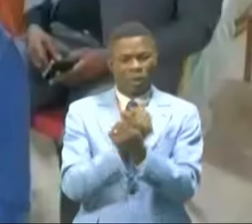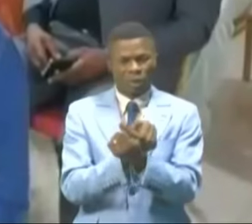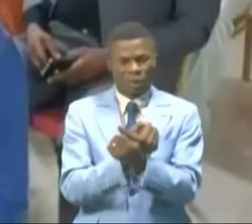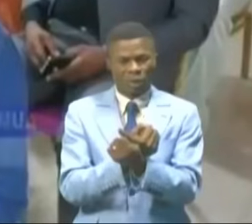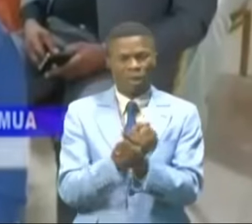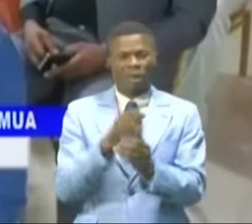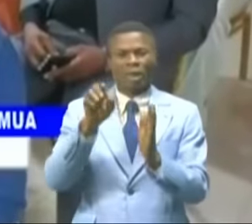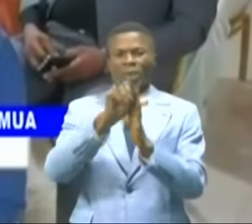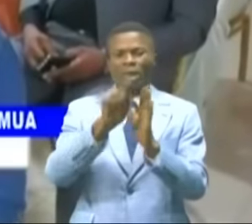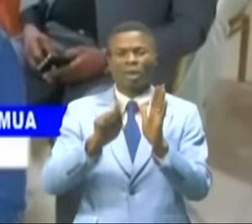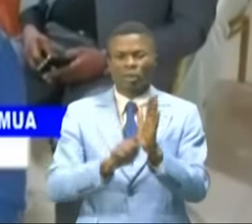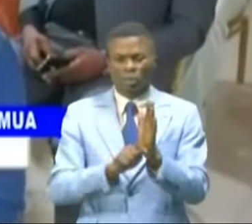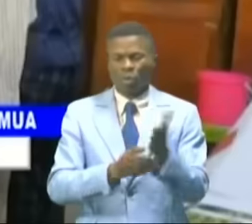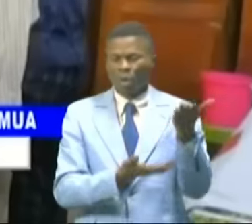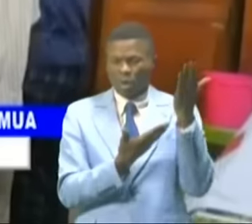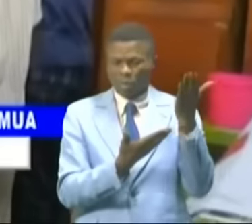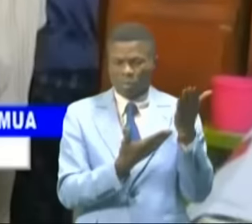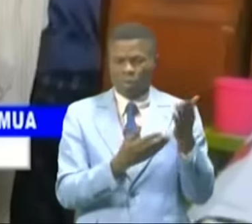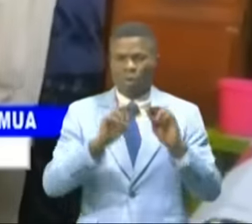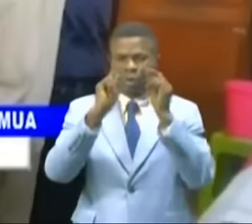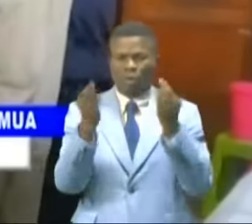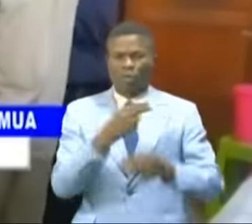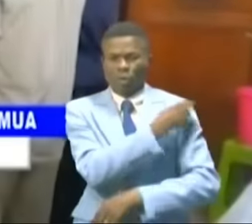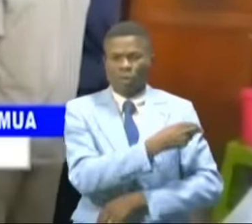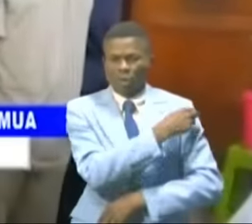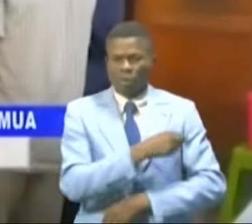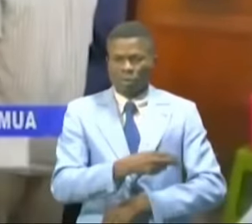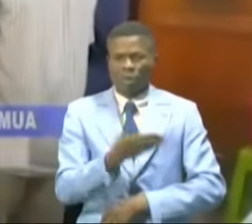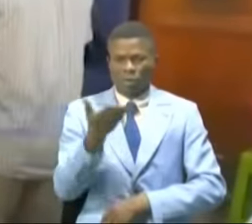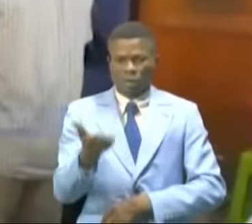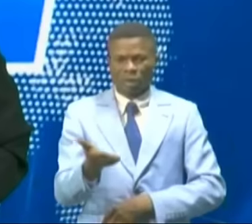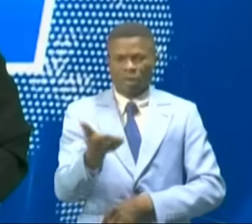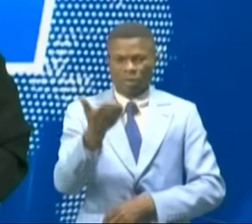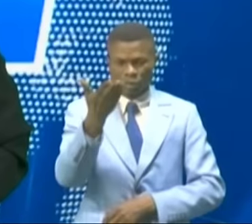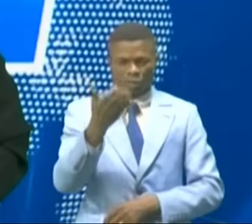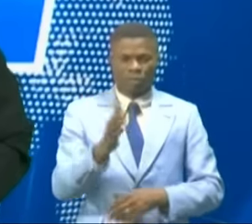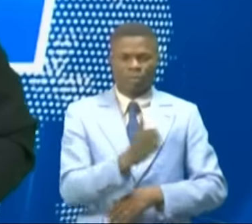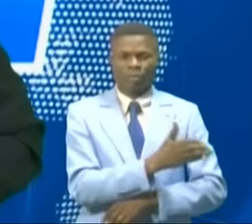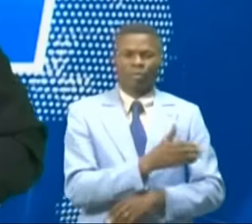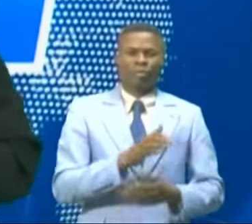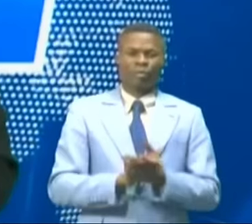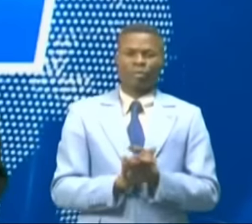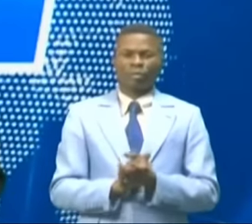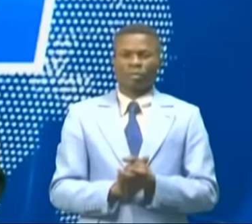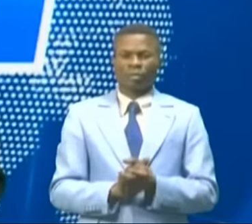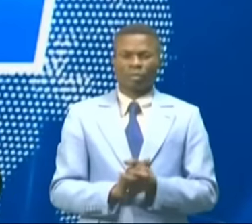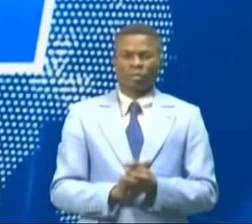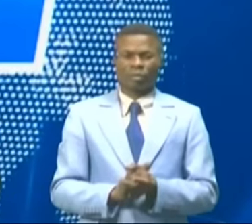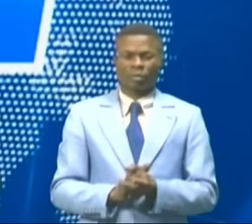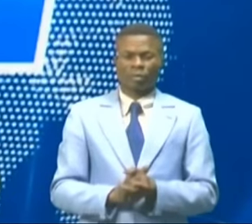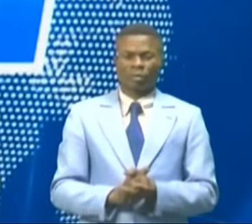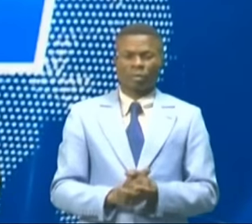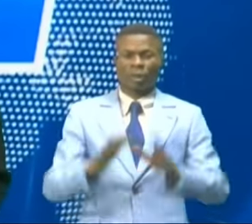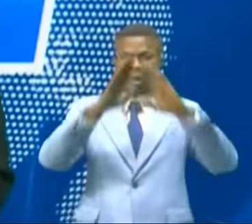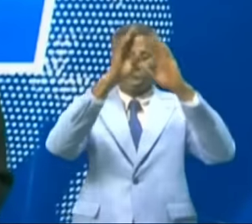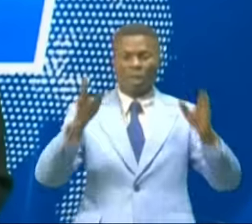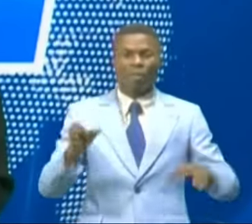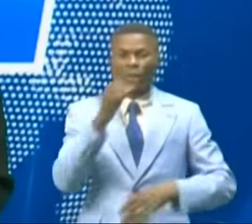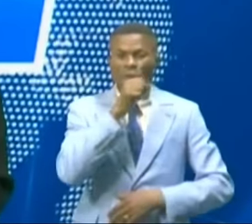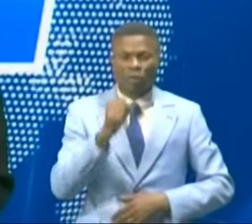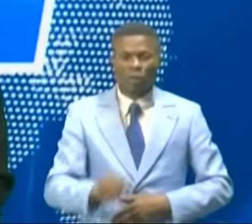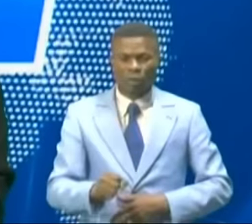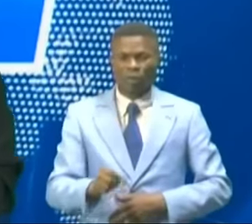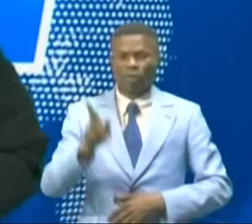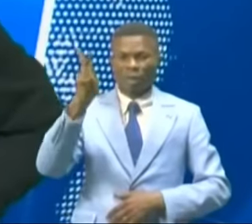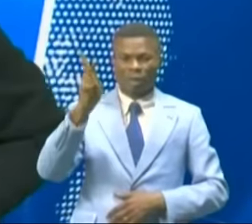des textes et principes fondamentaux qui régissent la Croix-Rouge RDC. L'hospice de vieillard de Cabinda a reçu